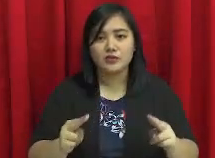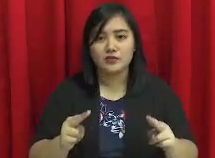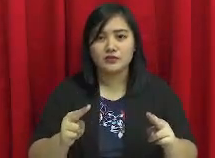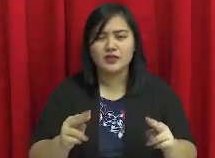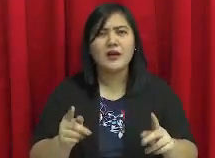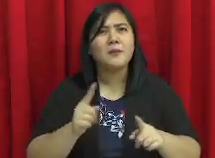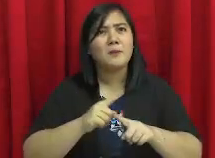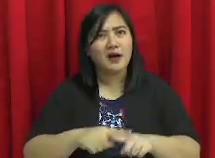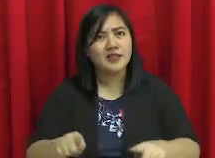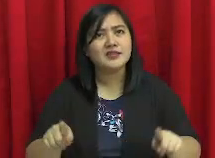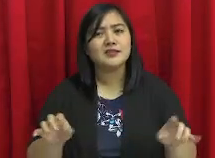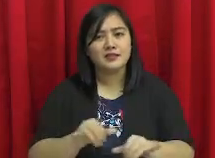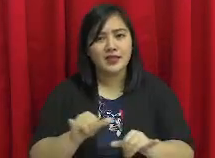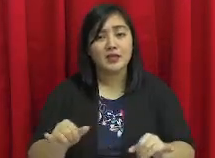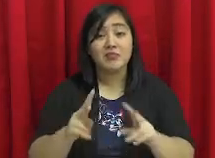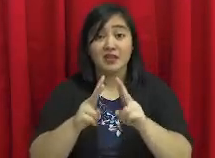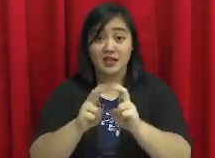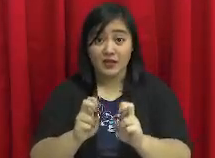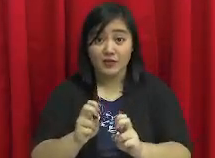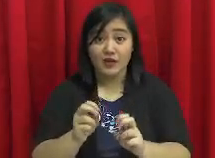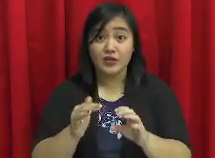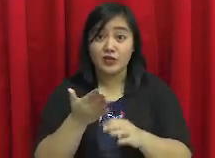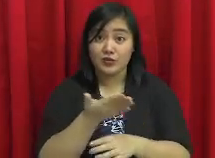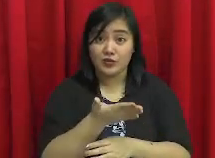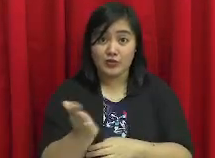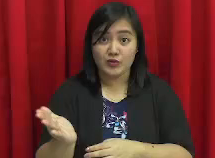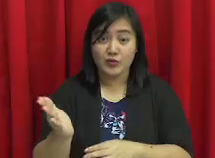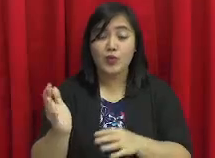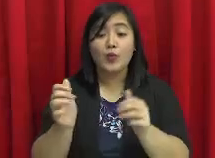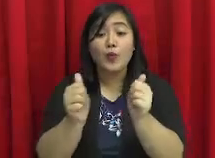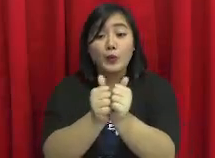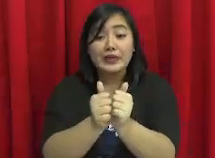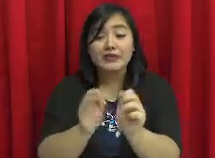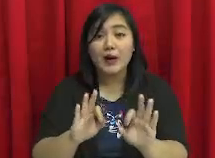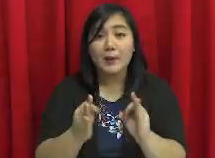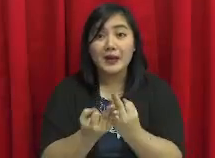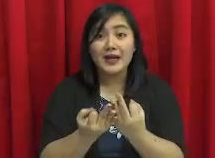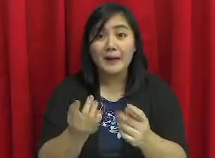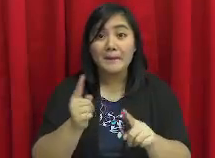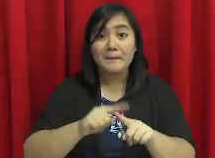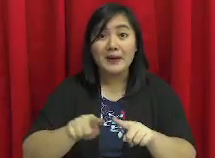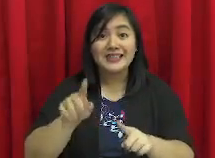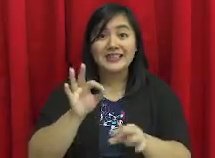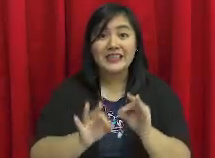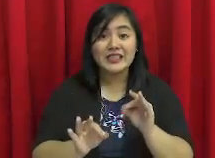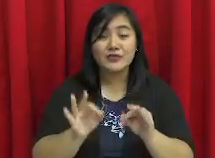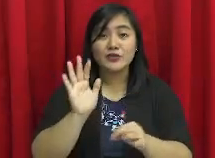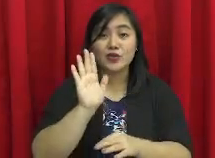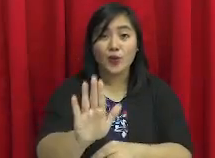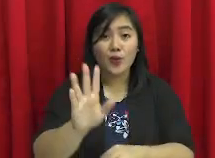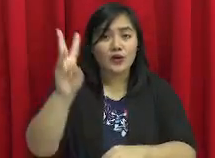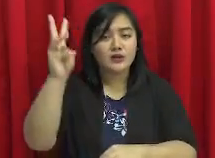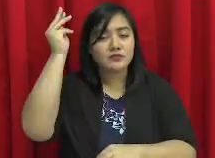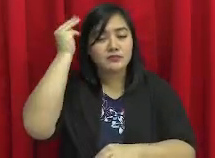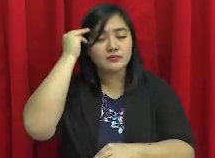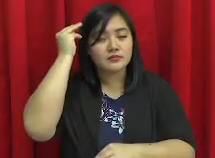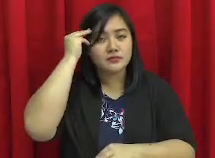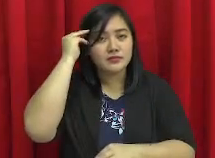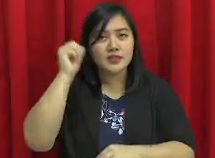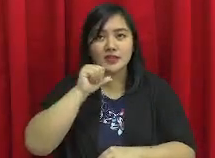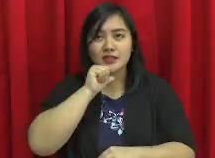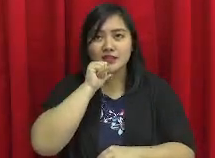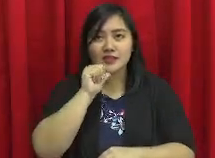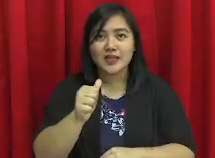see, kahit na nandun ka sa pamilya mo, pero kung absent-minded ka rin, wala rin. You see,